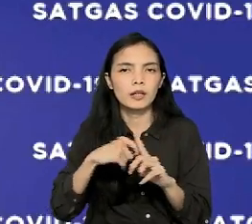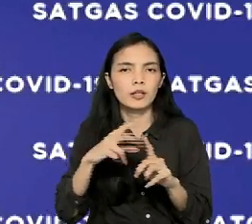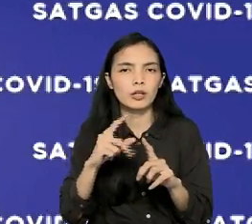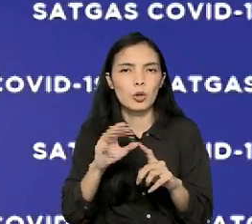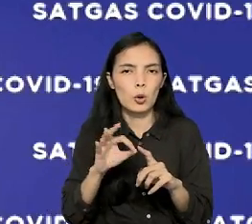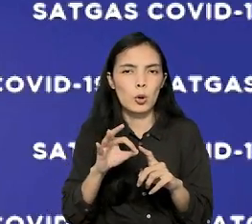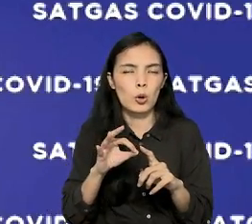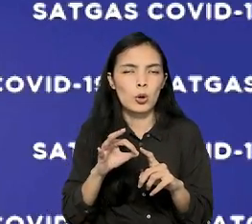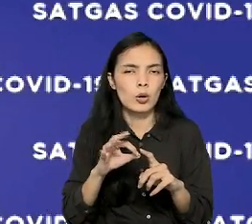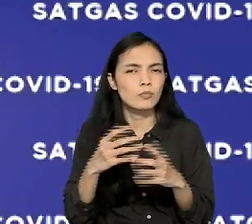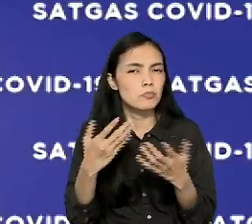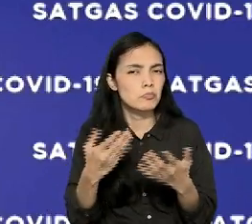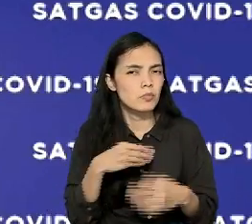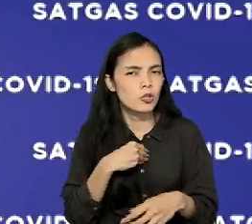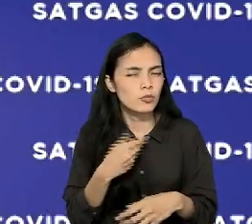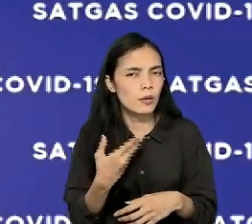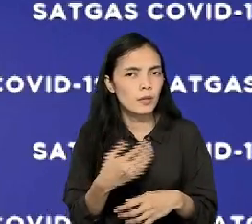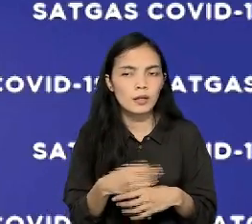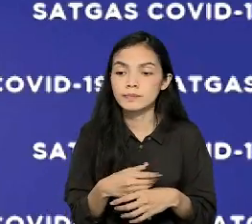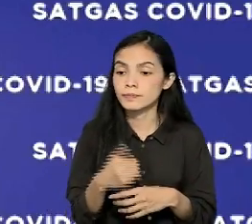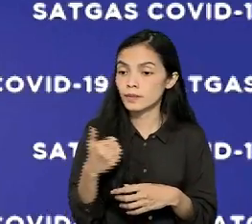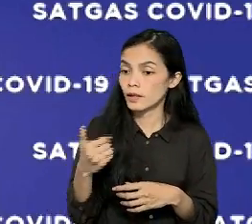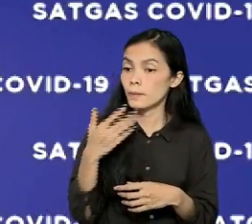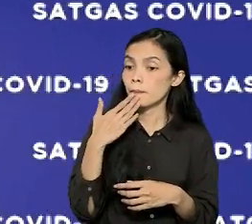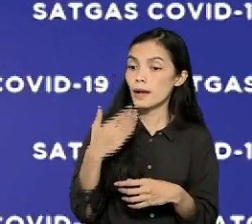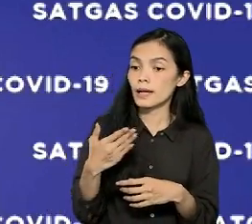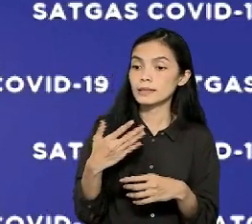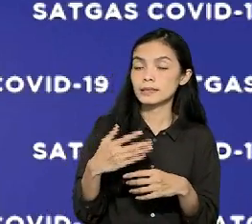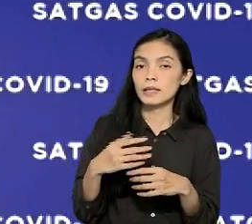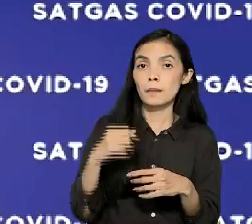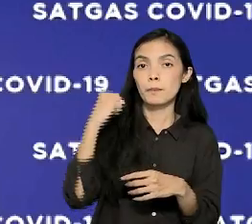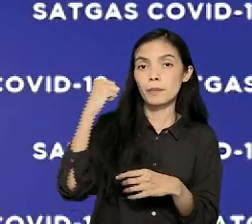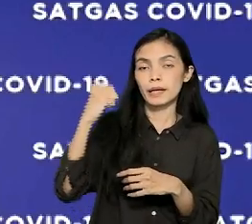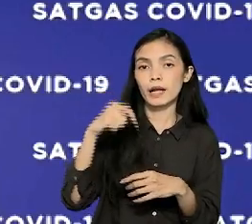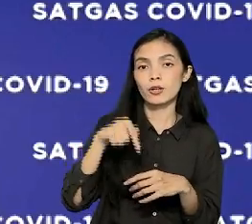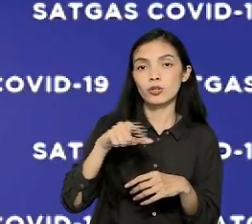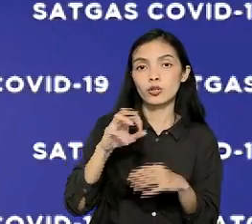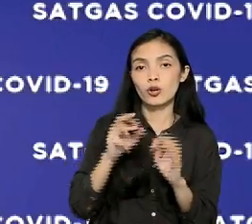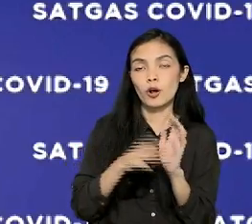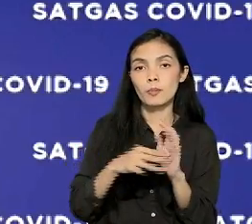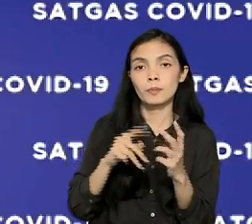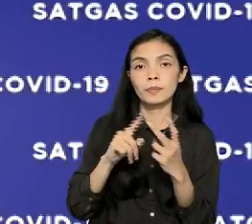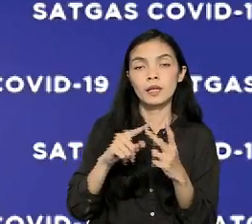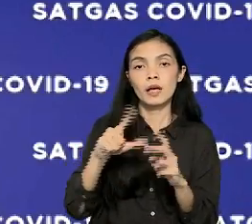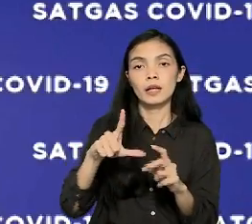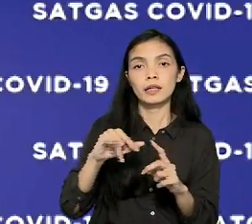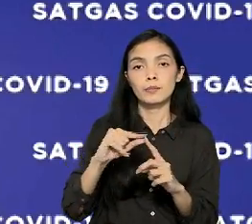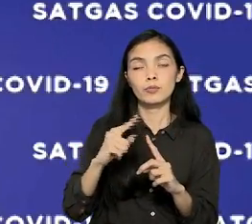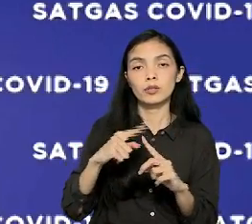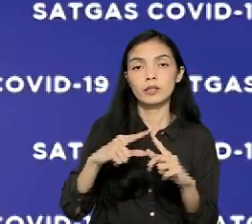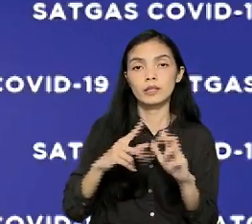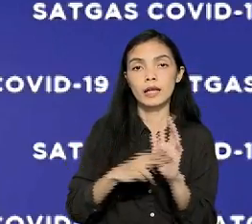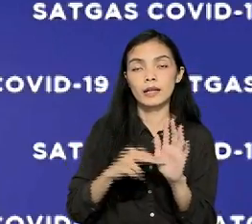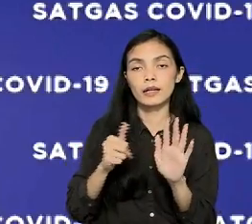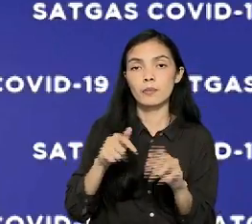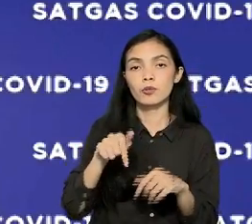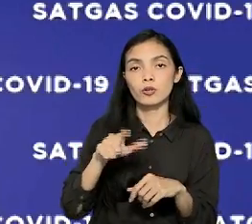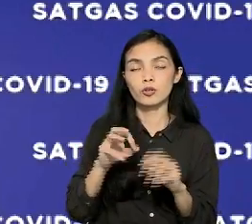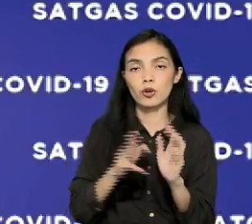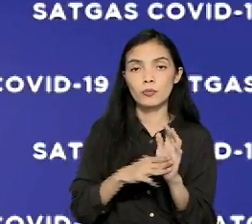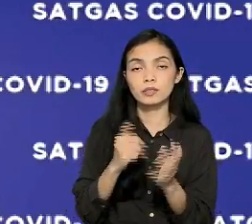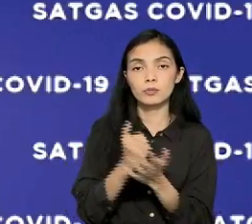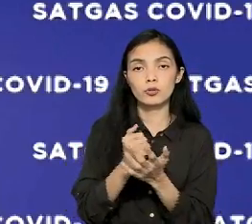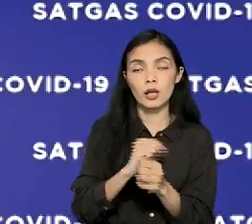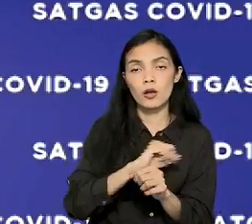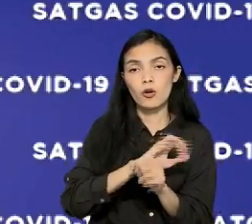pada merdeka.com dan liputan6.com. Pada prinsipnya, penanganan COVID-19 yang